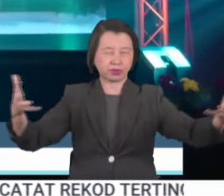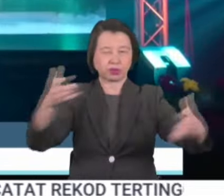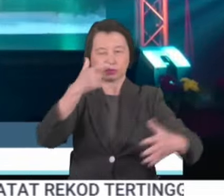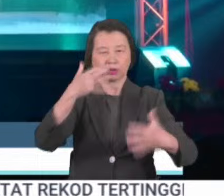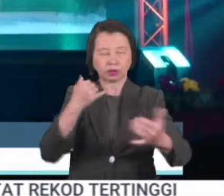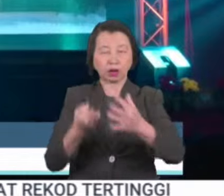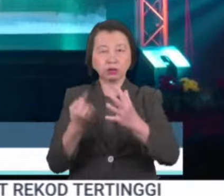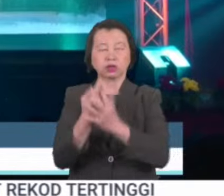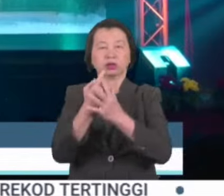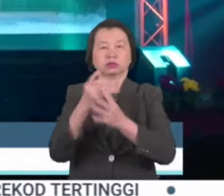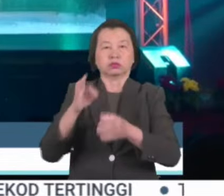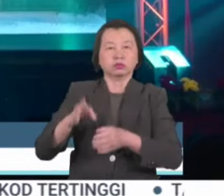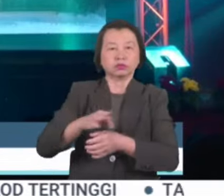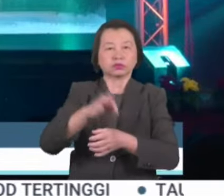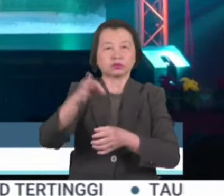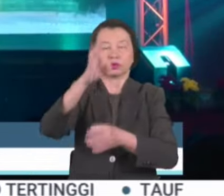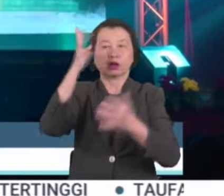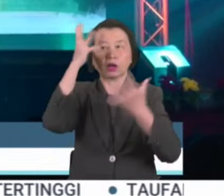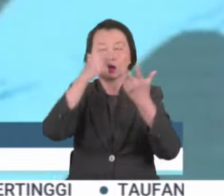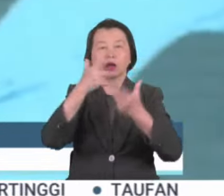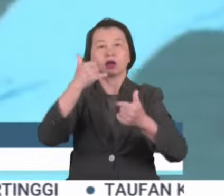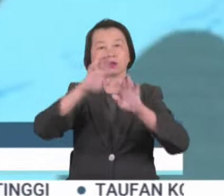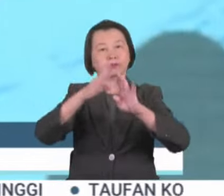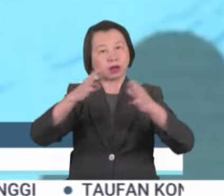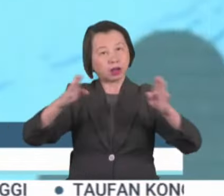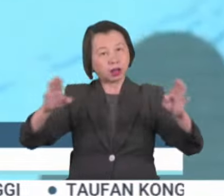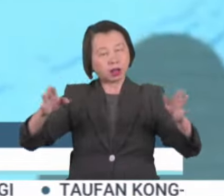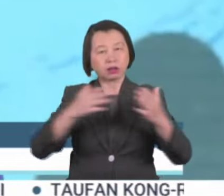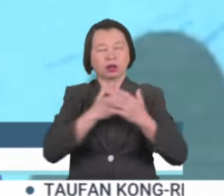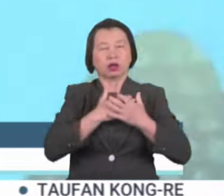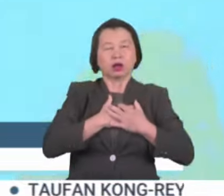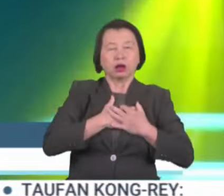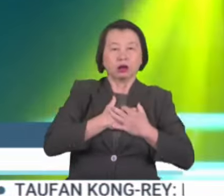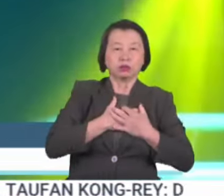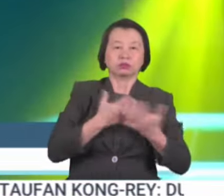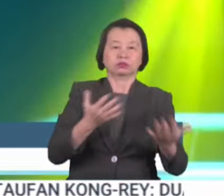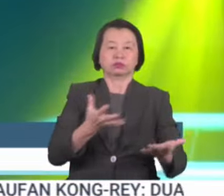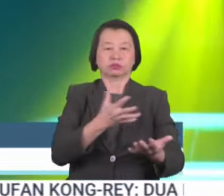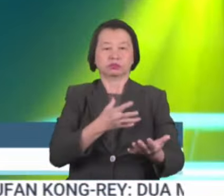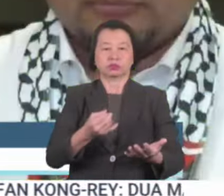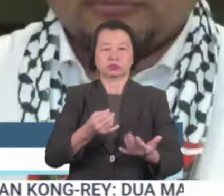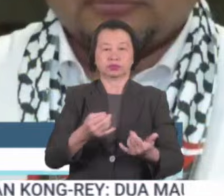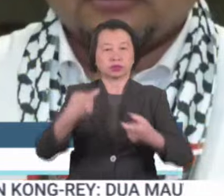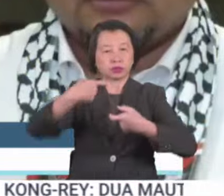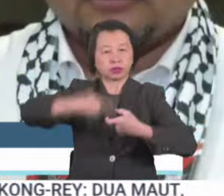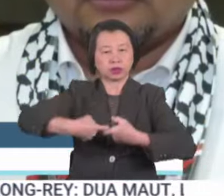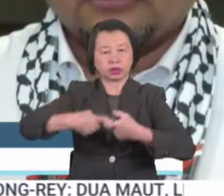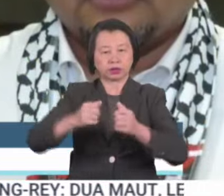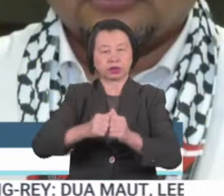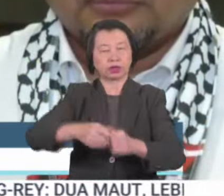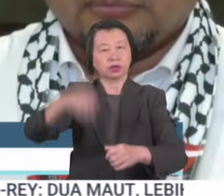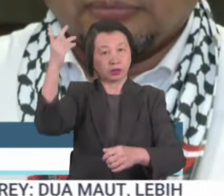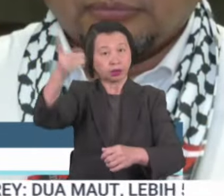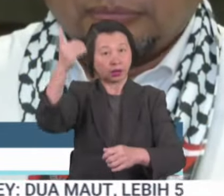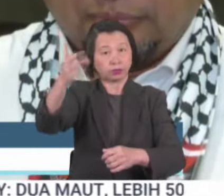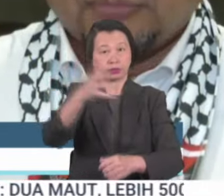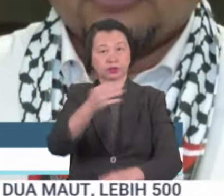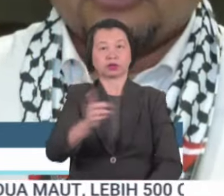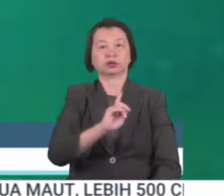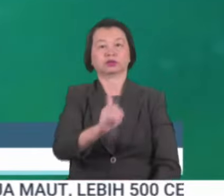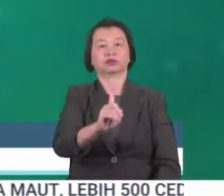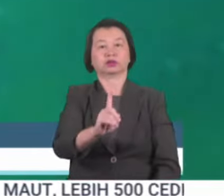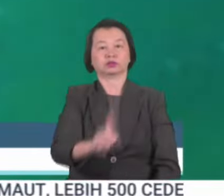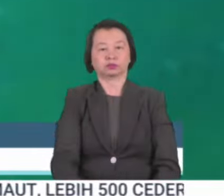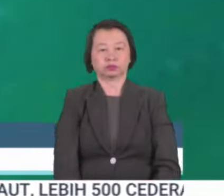nak timbulkan semangat keindahan bahasa yang menyentuh jiwa berkait dengan dakwah dan Islam itu